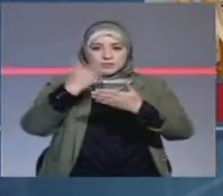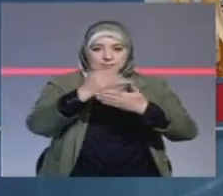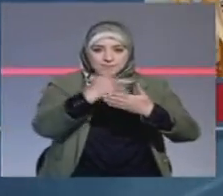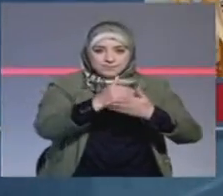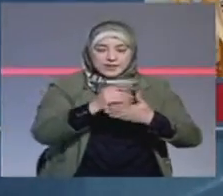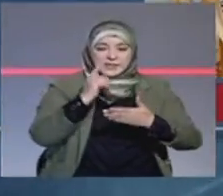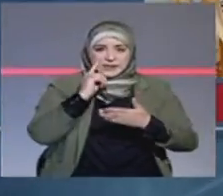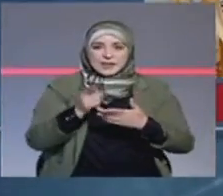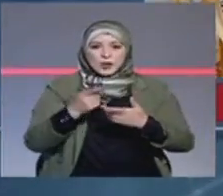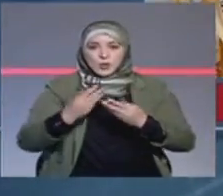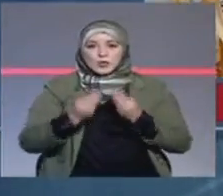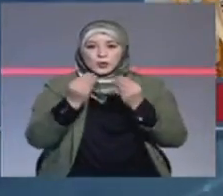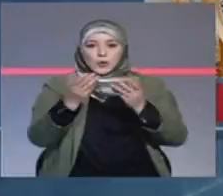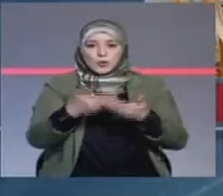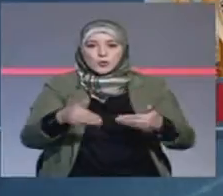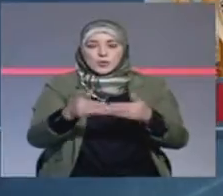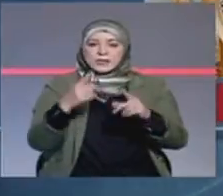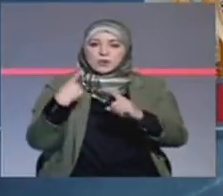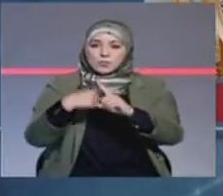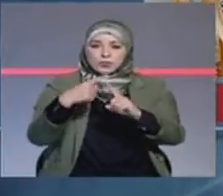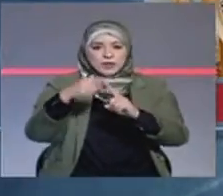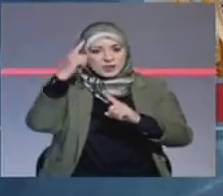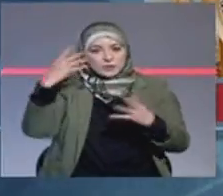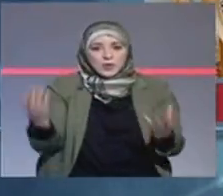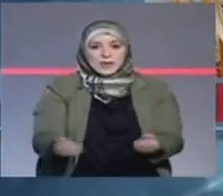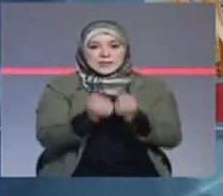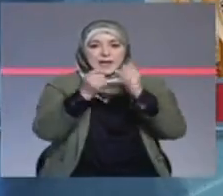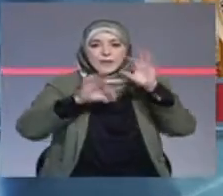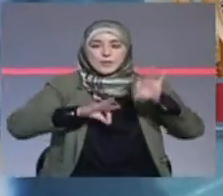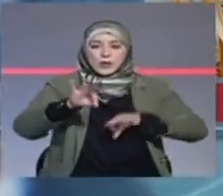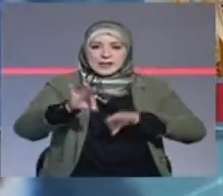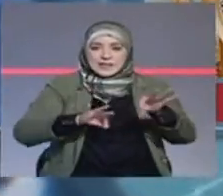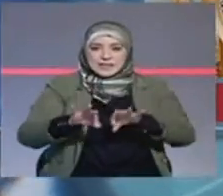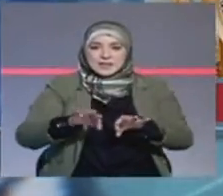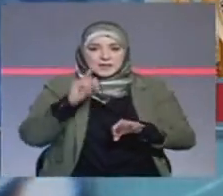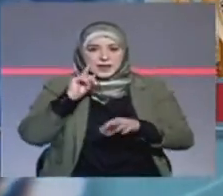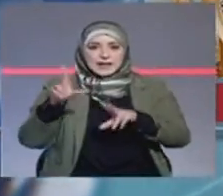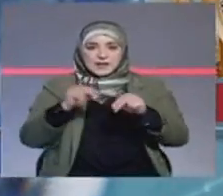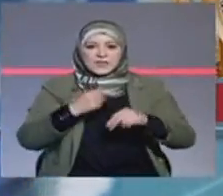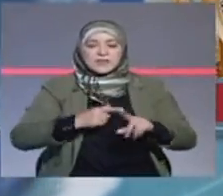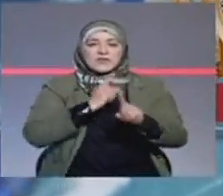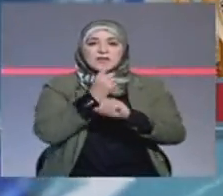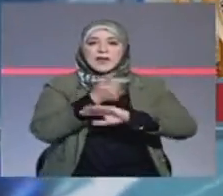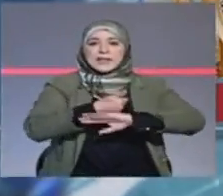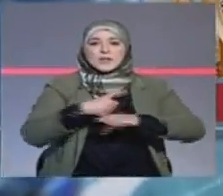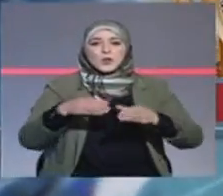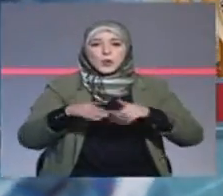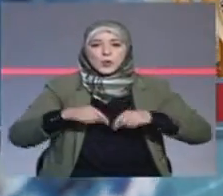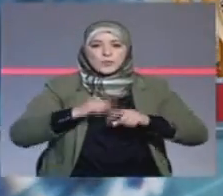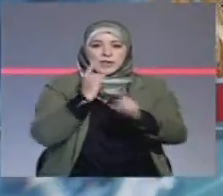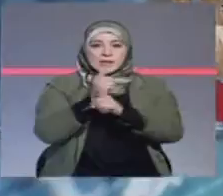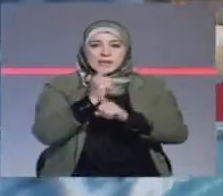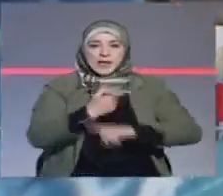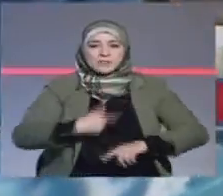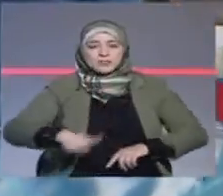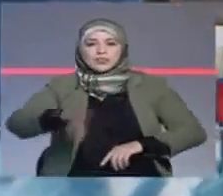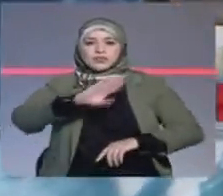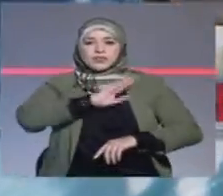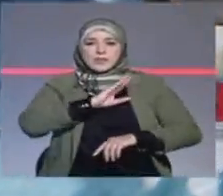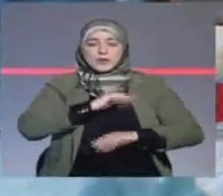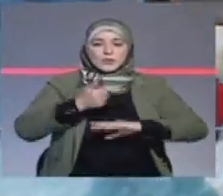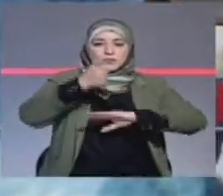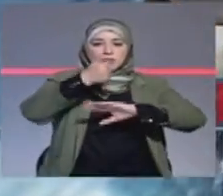التحتية وتوفير الظروف الملائمة للارتقاء بالمهنة. كما التقى رئيس الحكومة هشام المشيشي عميد المهندسين